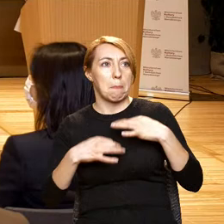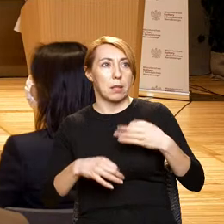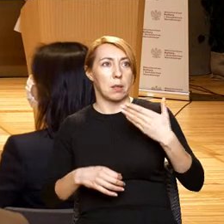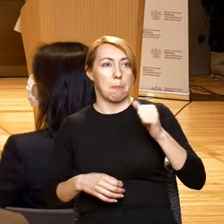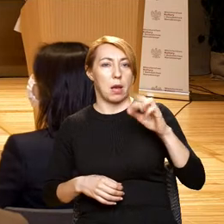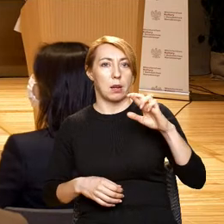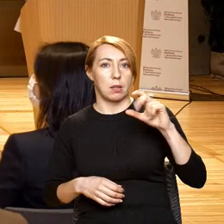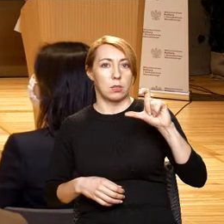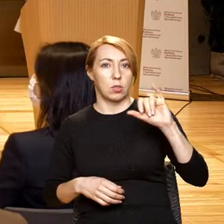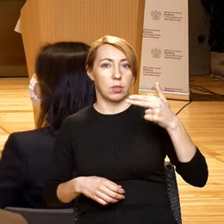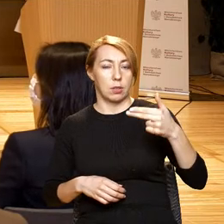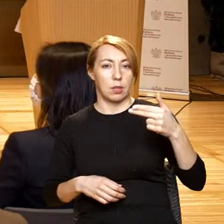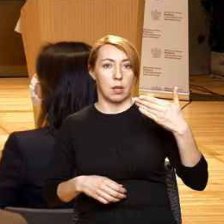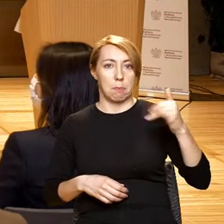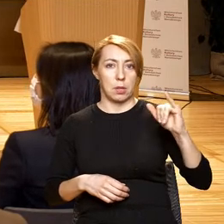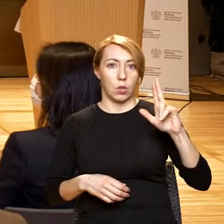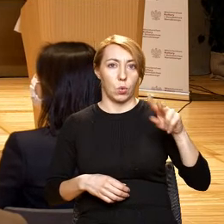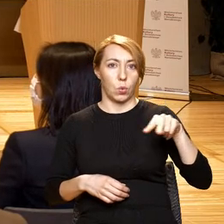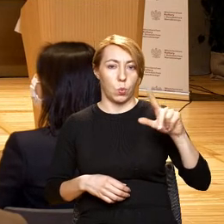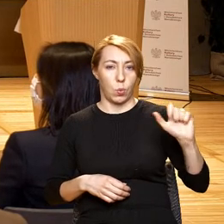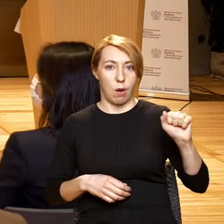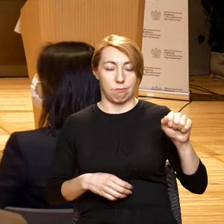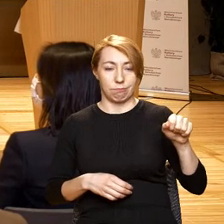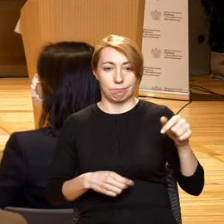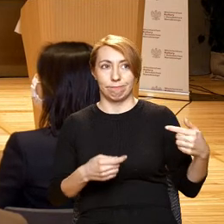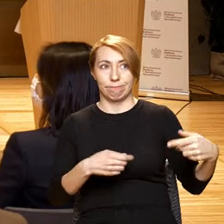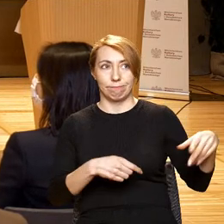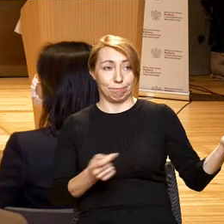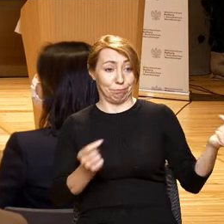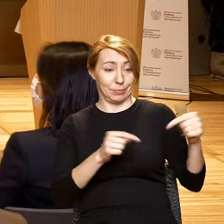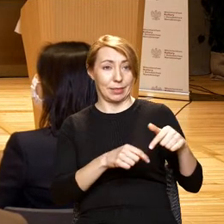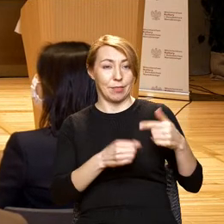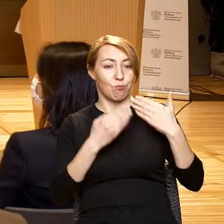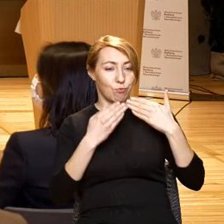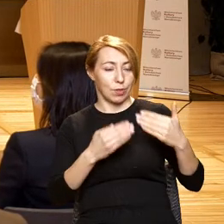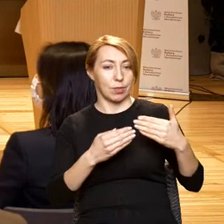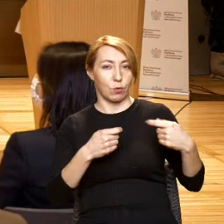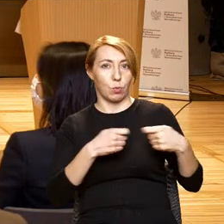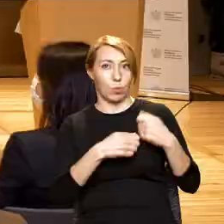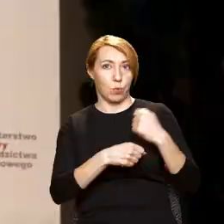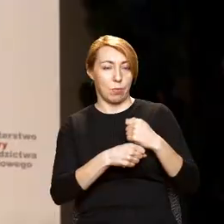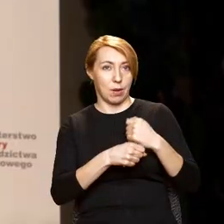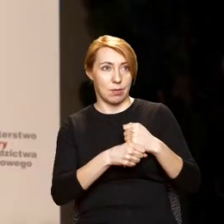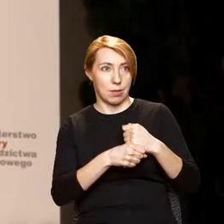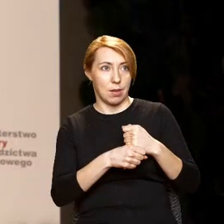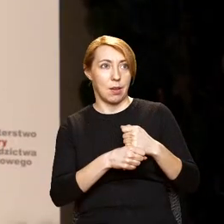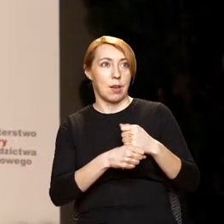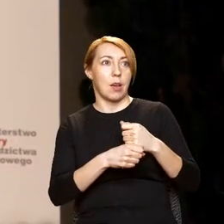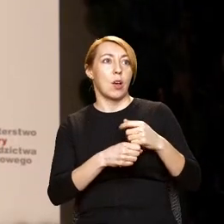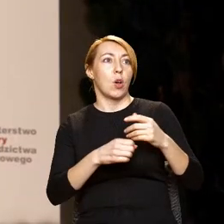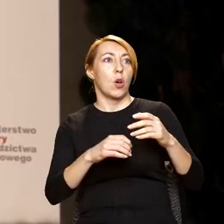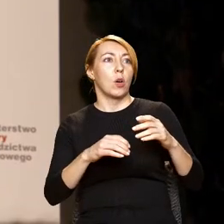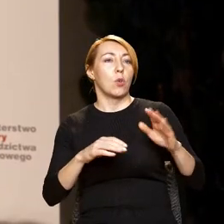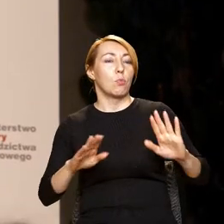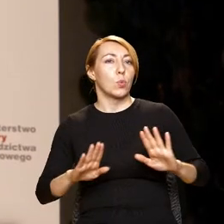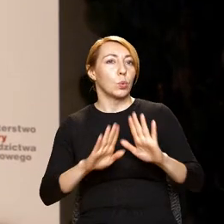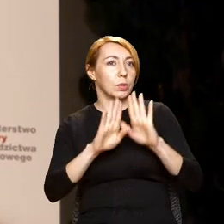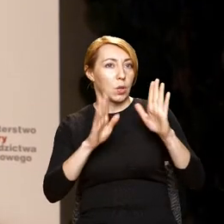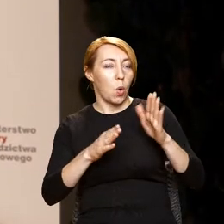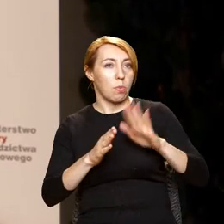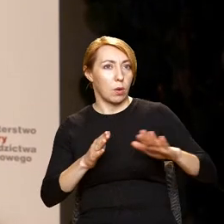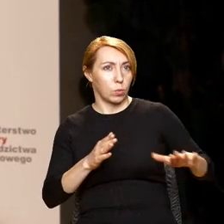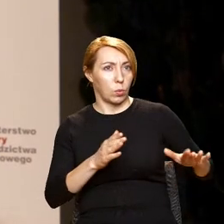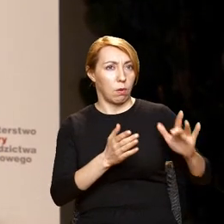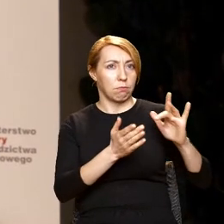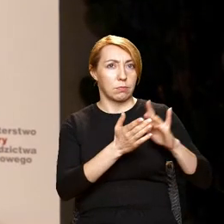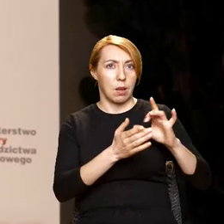Mikuła jest tutaj z nami dzięki współpracy Muzeum Narodowego w Lublinie i bardzo dziękujemy za tę współpracę